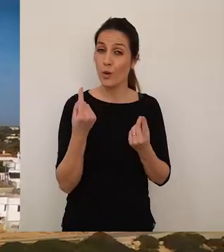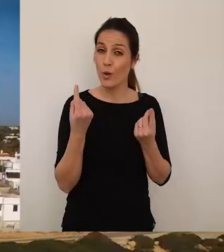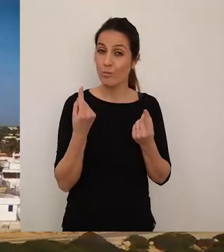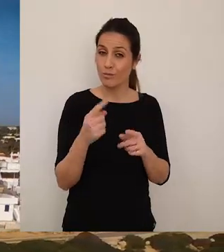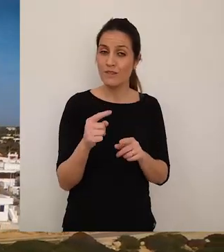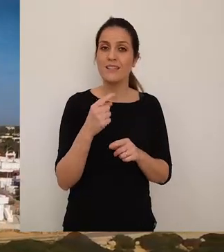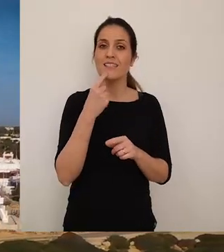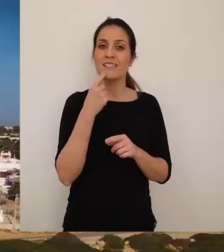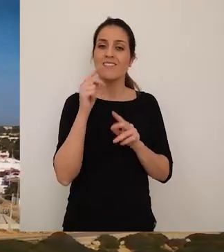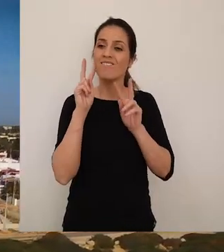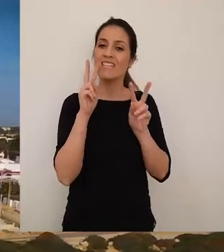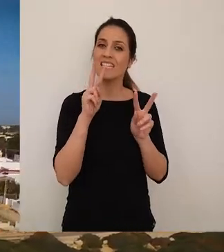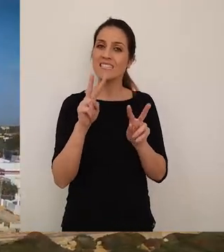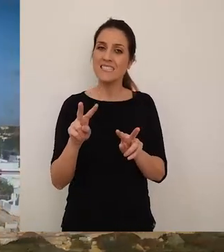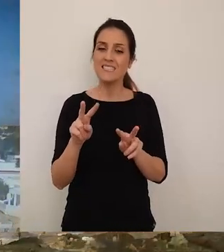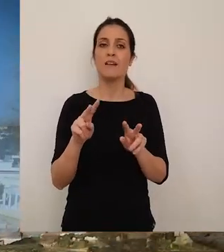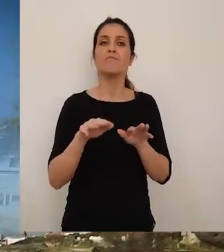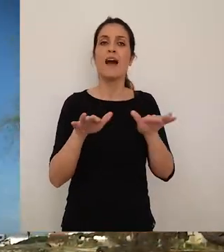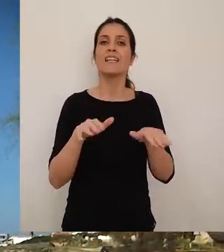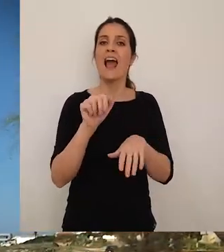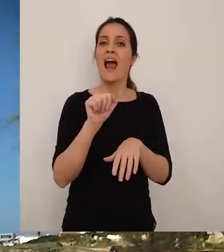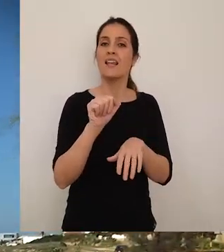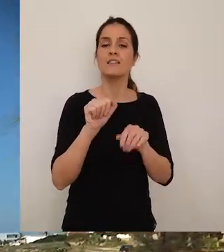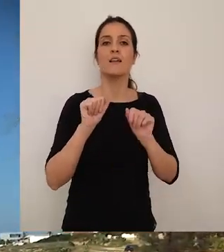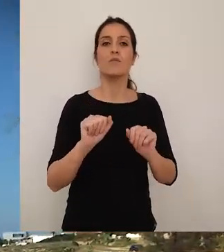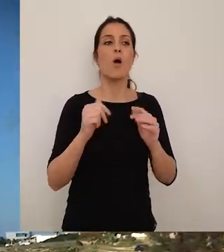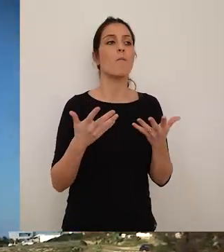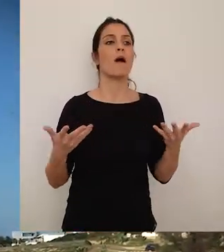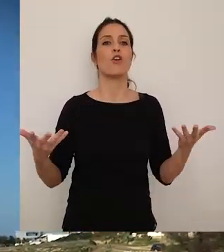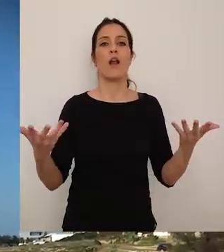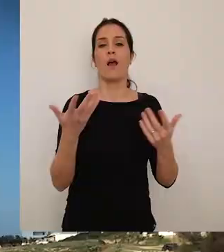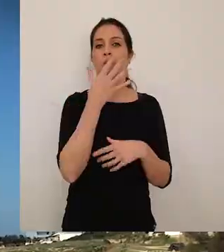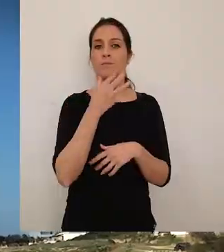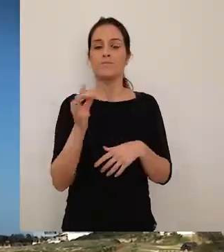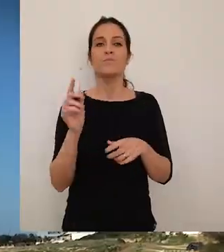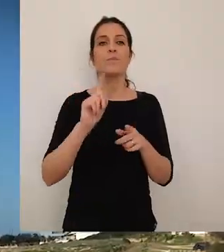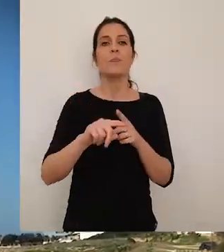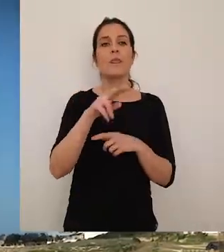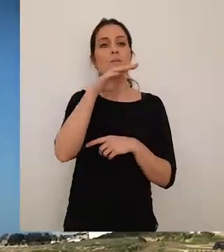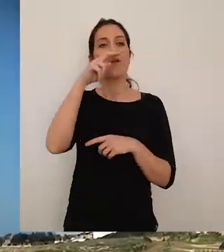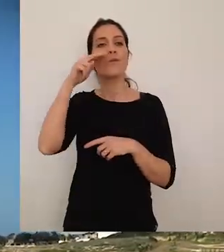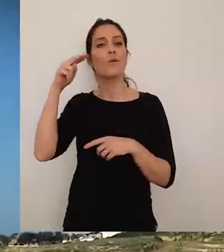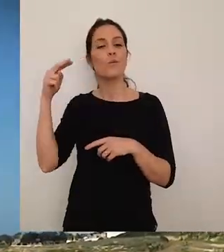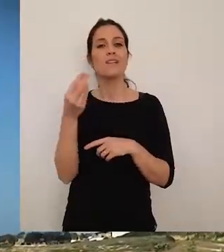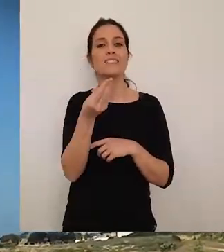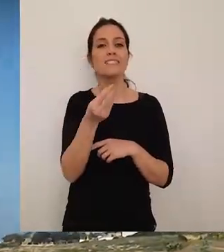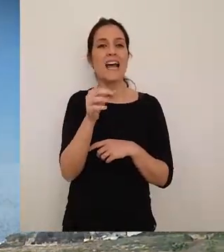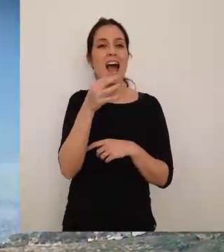Tutto questo permette ai visitatori della Marina di Alliste di godere di uno splendido panorama, assaporando il profumo della